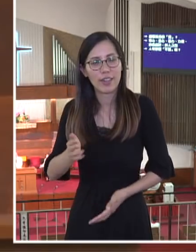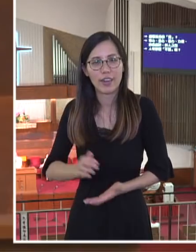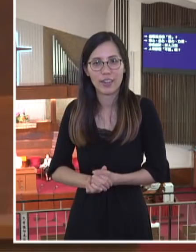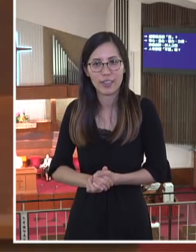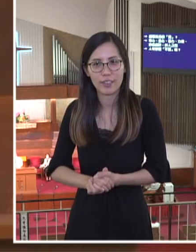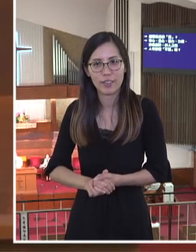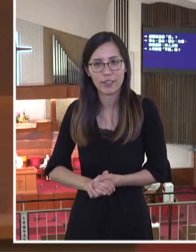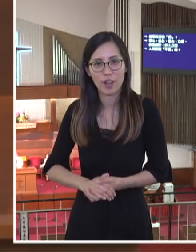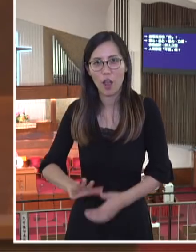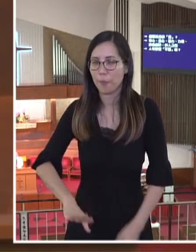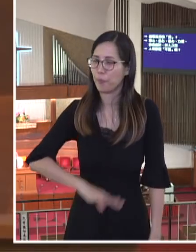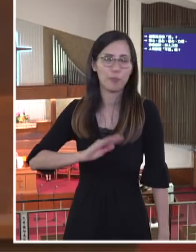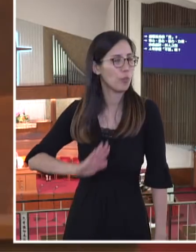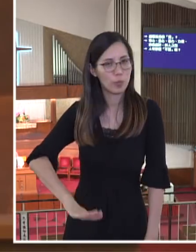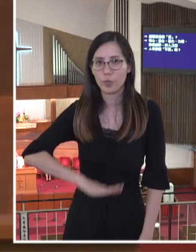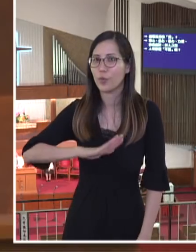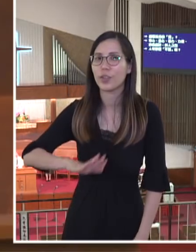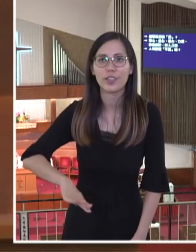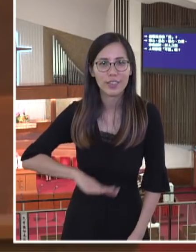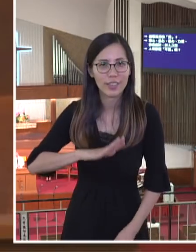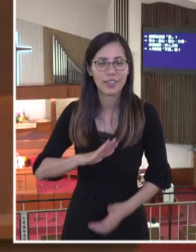到底可以怎样去理解或者认识。